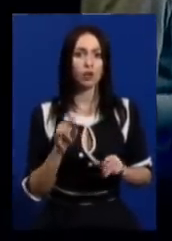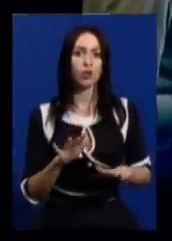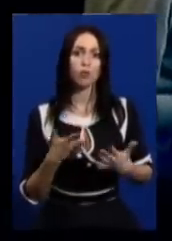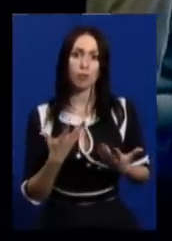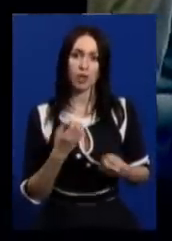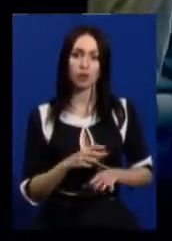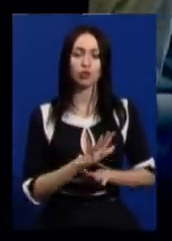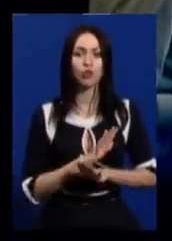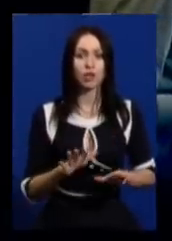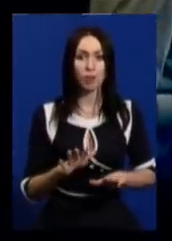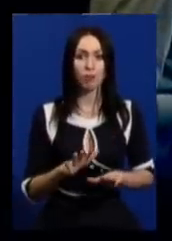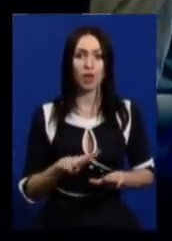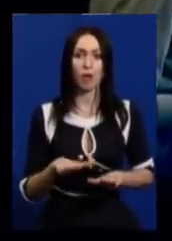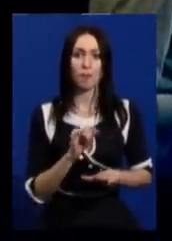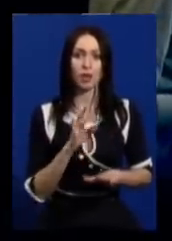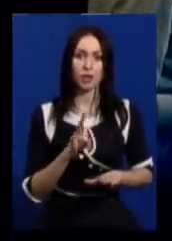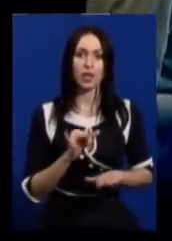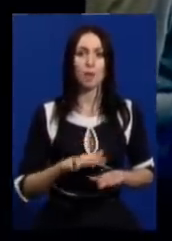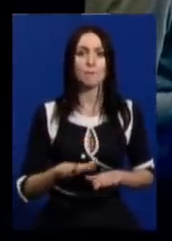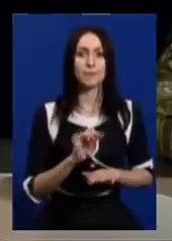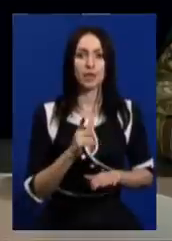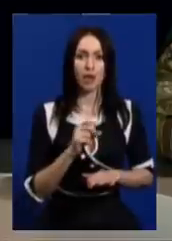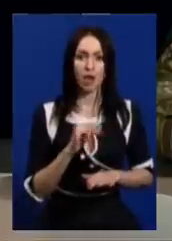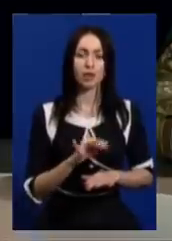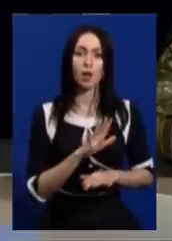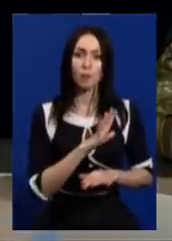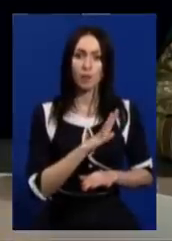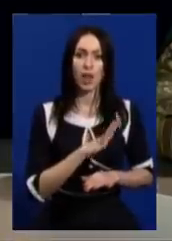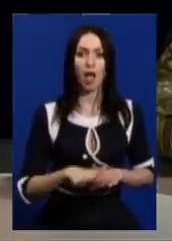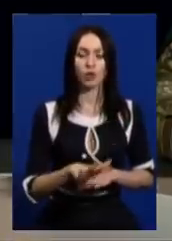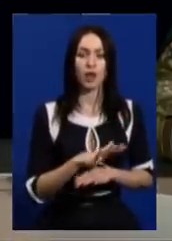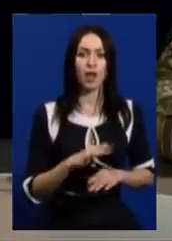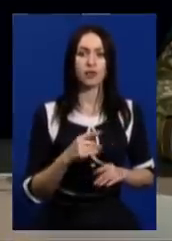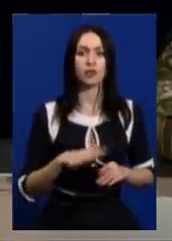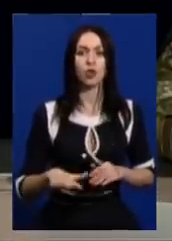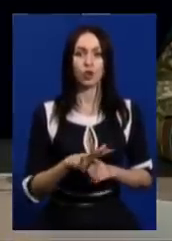было батальонов и бригады территориальной обороны, были отряды территориальной обороны.